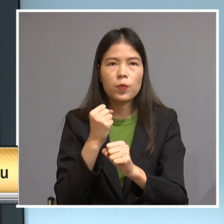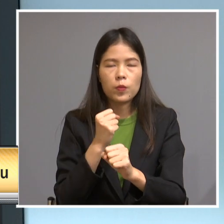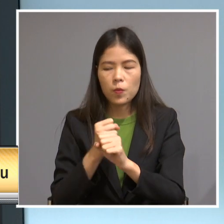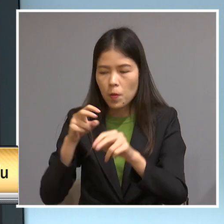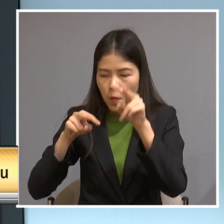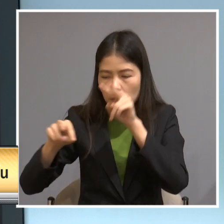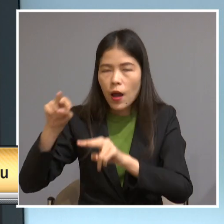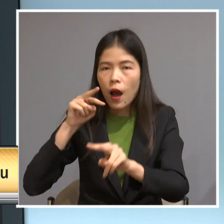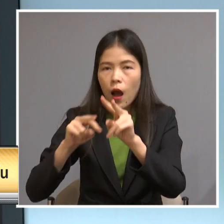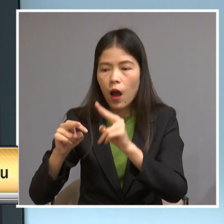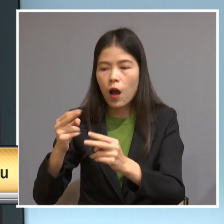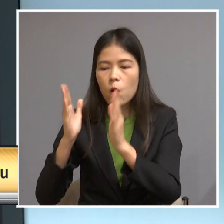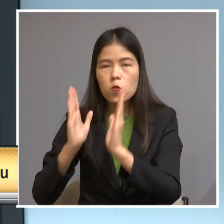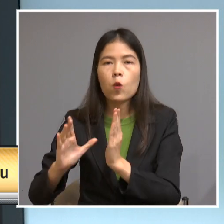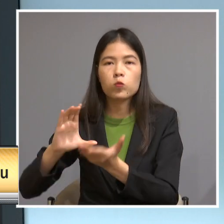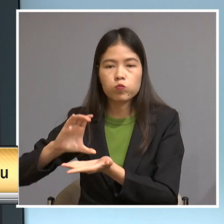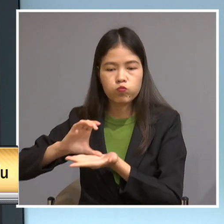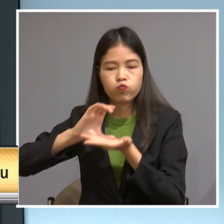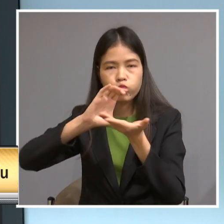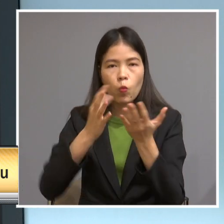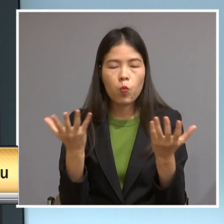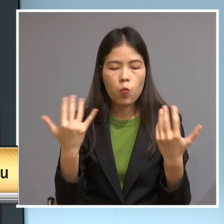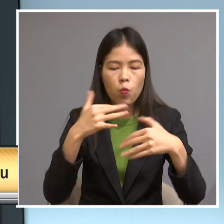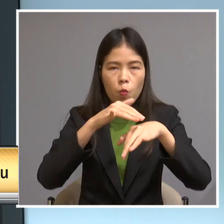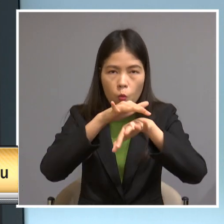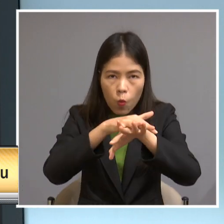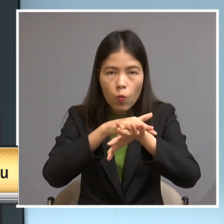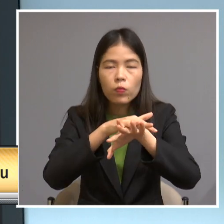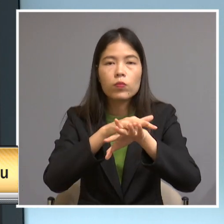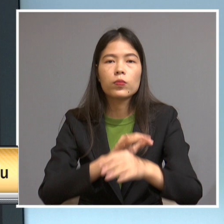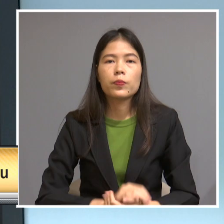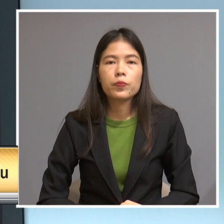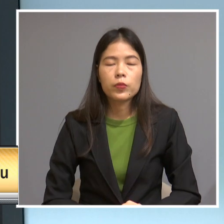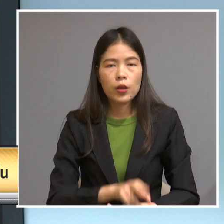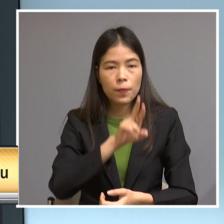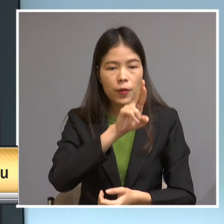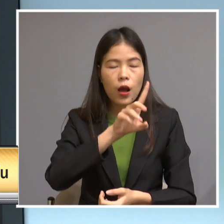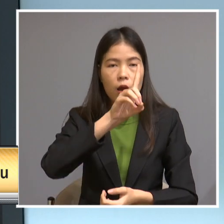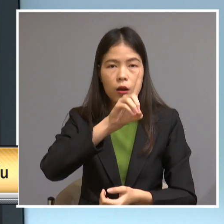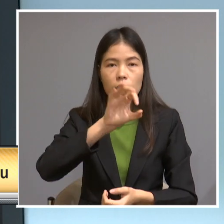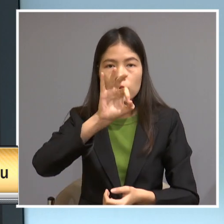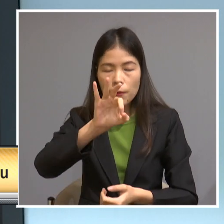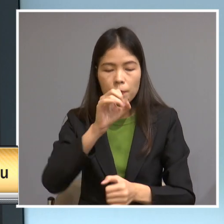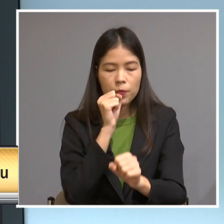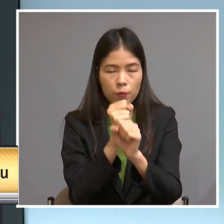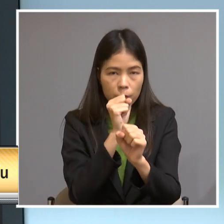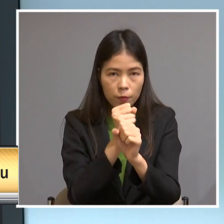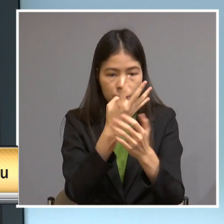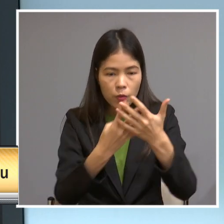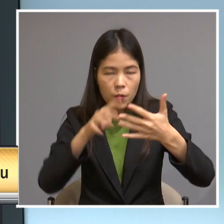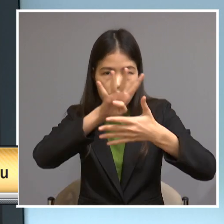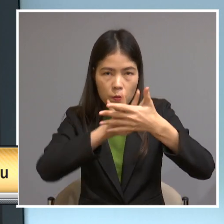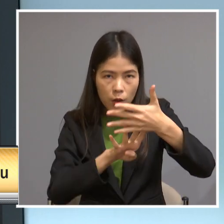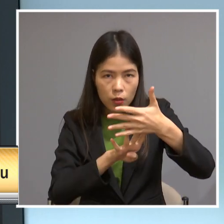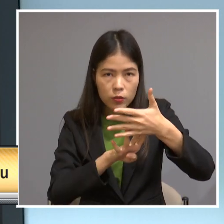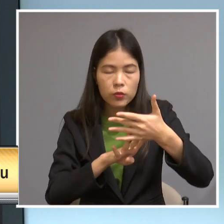เป็หนาที่เขาแล้ว ที่เขาจะต้องทำเมื่อทำ RDF้ เขาจะต้องแผล ในเขาต้องทำก็เรียนว่าให